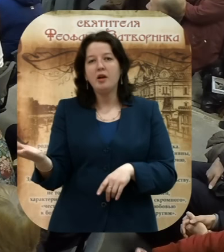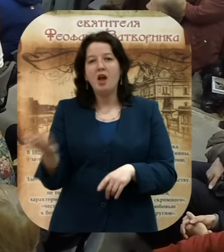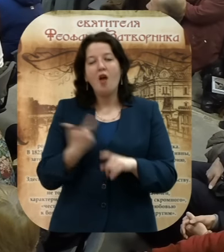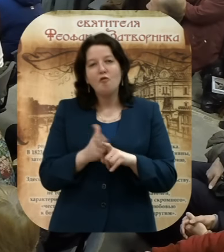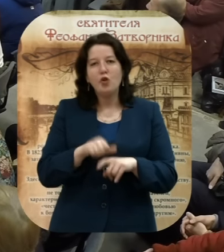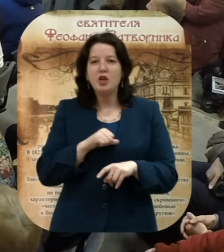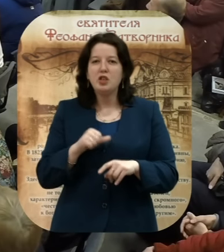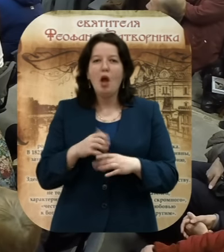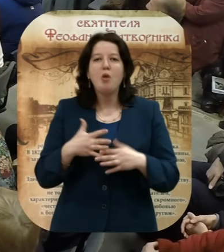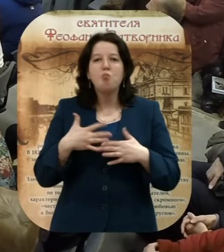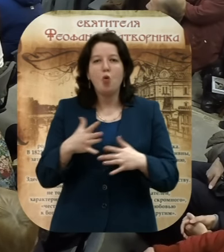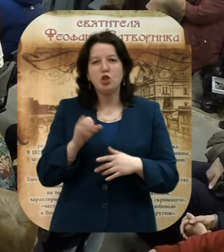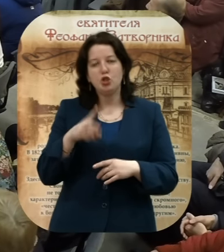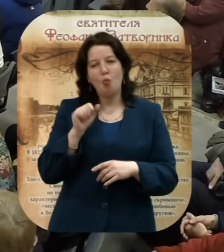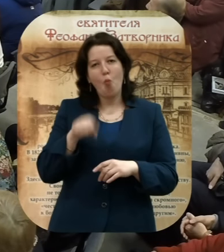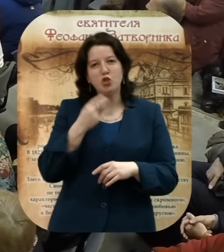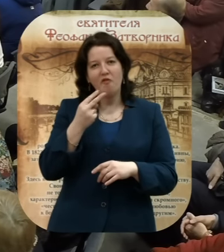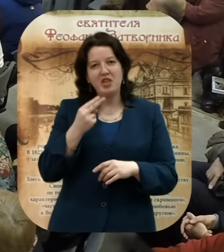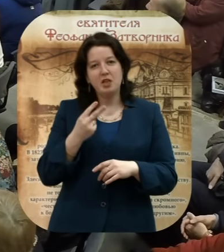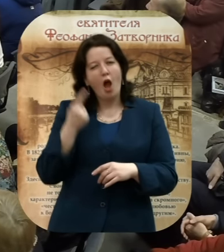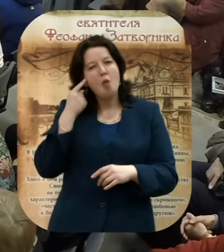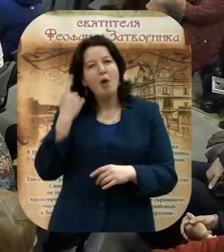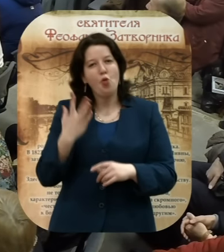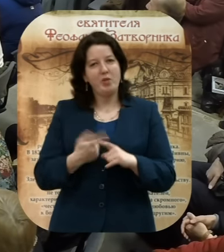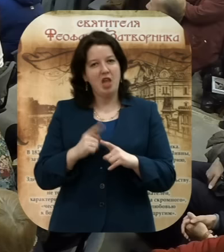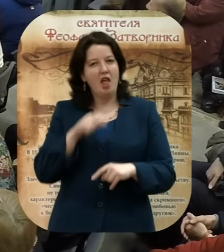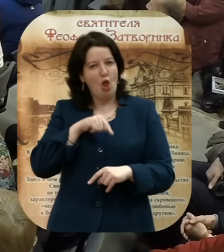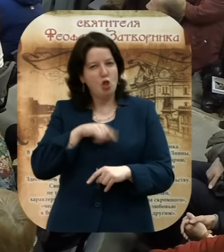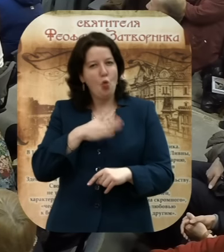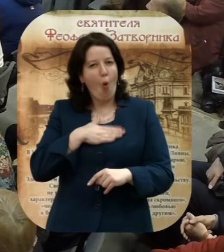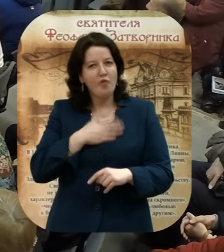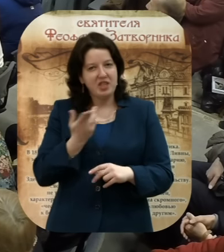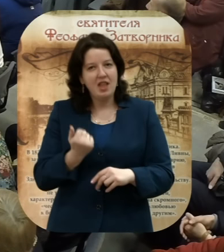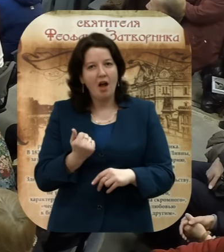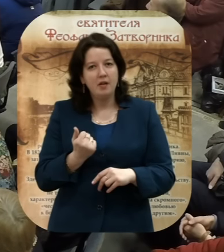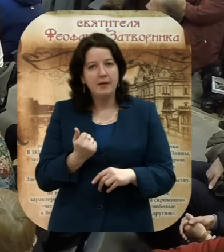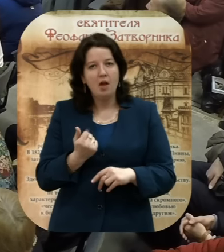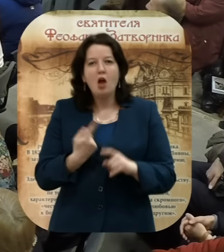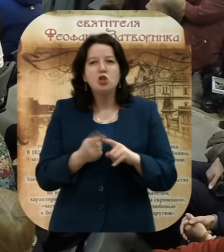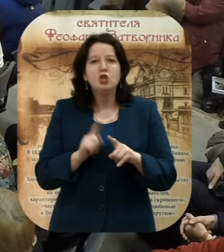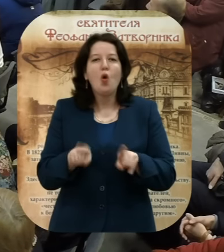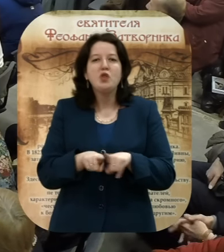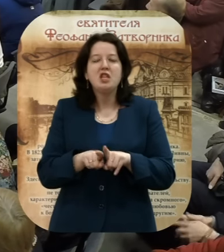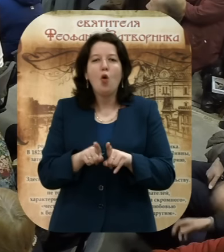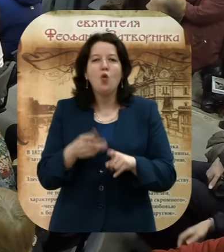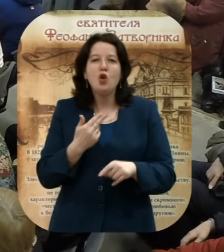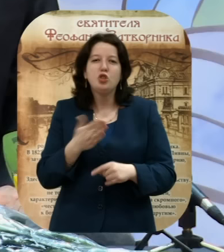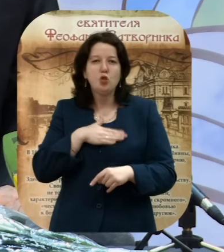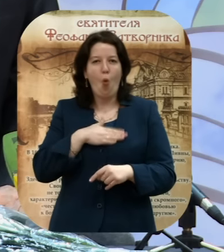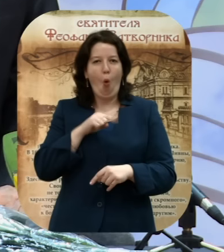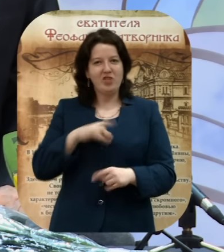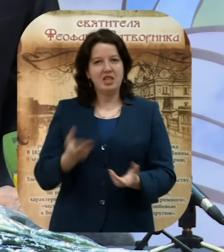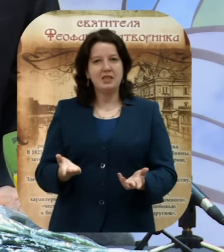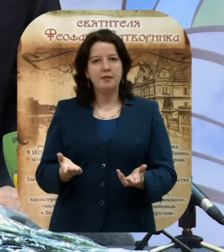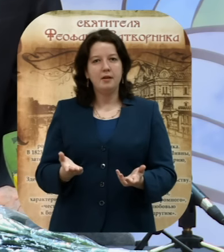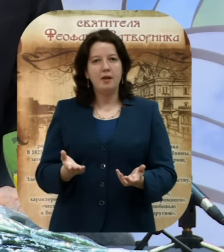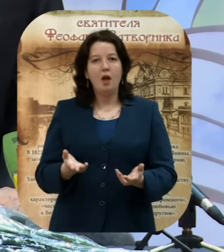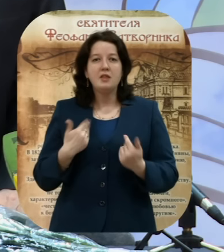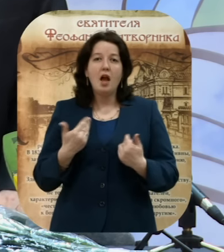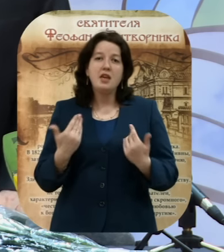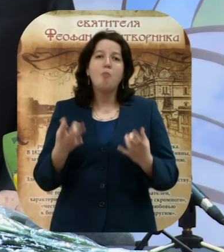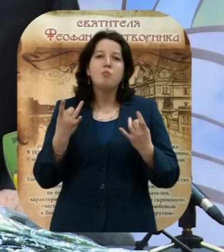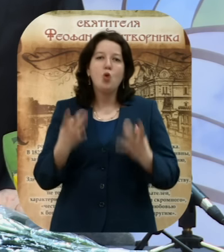видеть. Подумайте, это духовность, да? Это что же за духовность? Да я вам